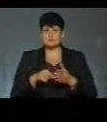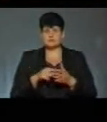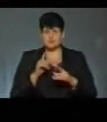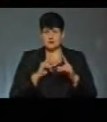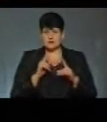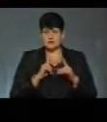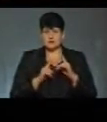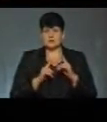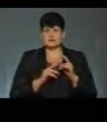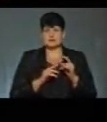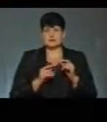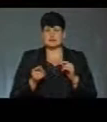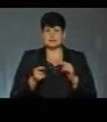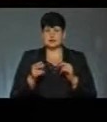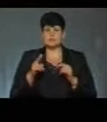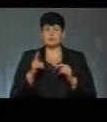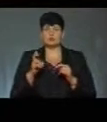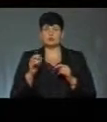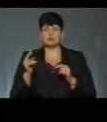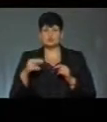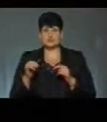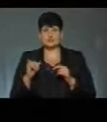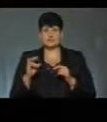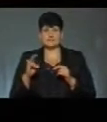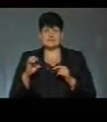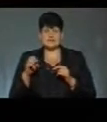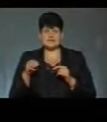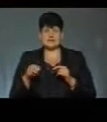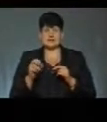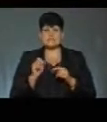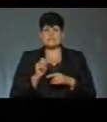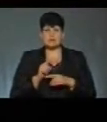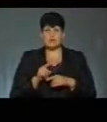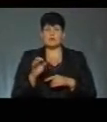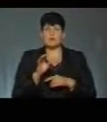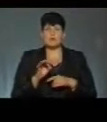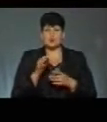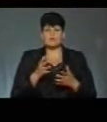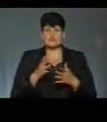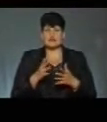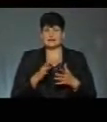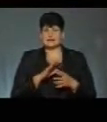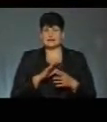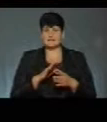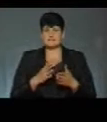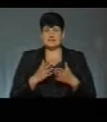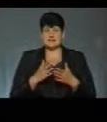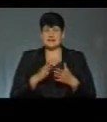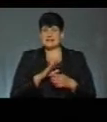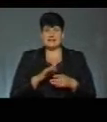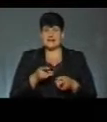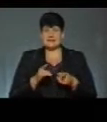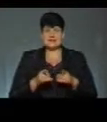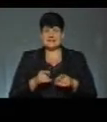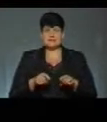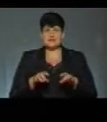підприємство фірми «Тернопільбуд» інвестзамовник, про визнання недійсними рішень